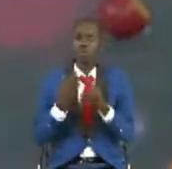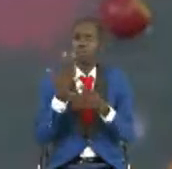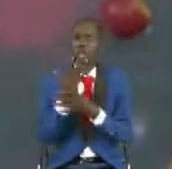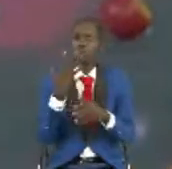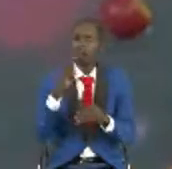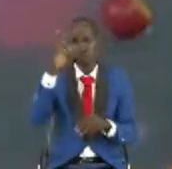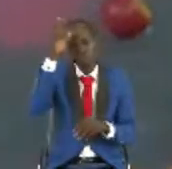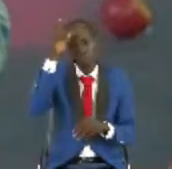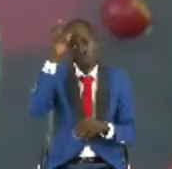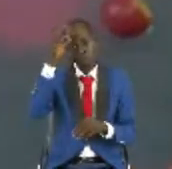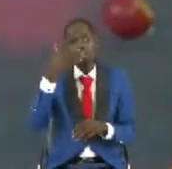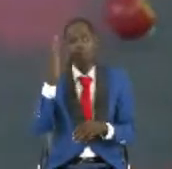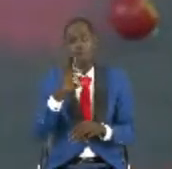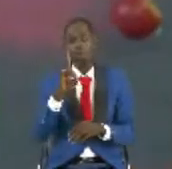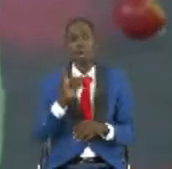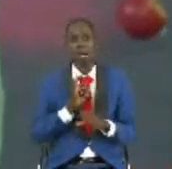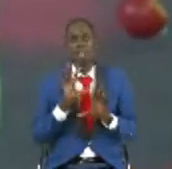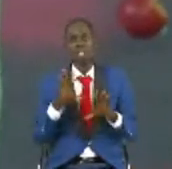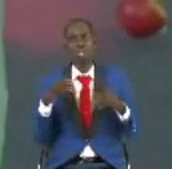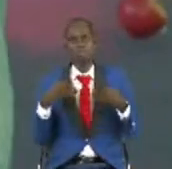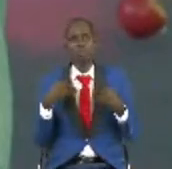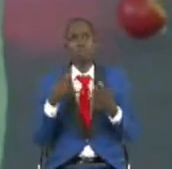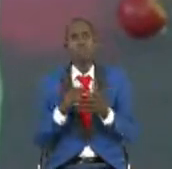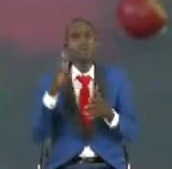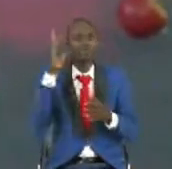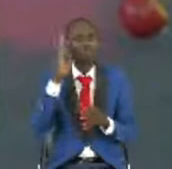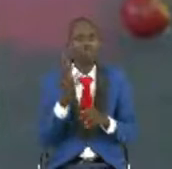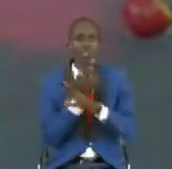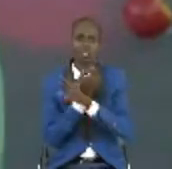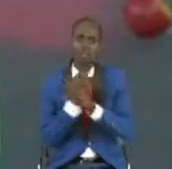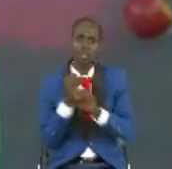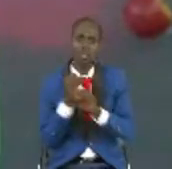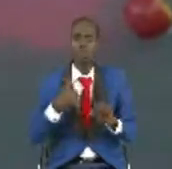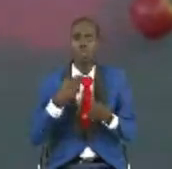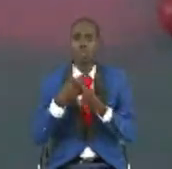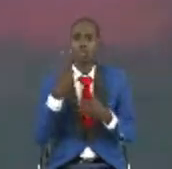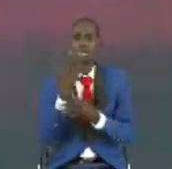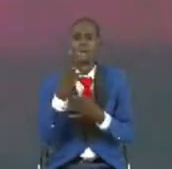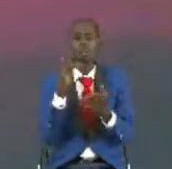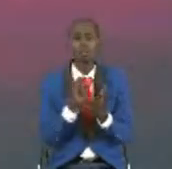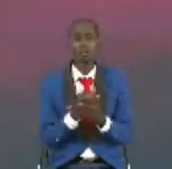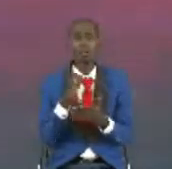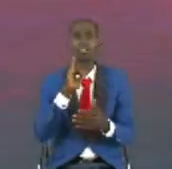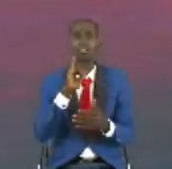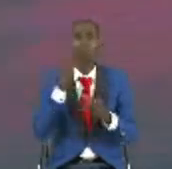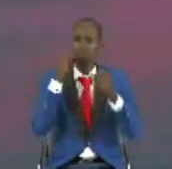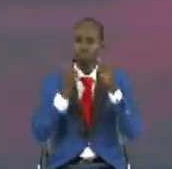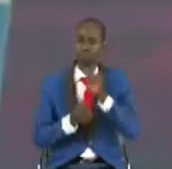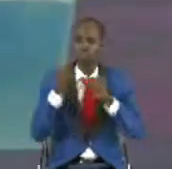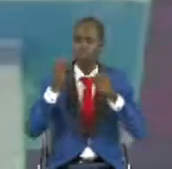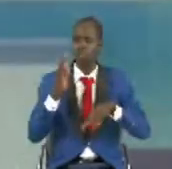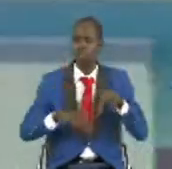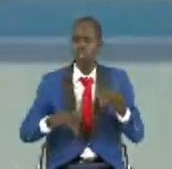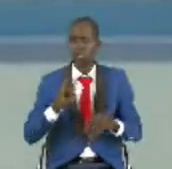méchants. Personnalise ça. C'est pour toi. Je vais te racheter de la main de celui qui est plus fort pour toi.